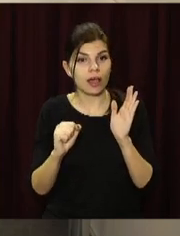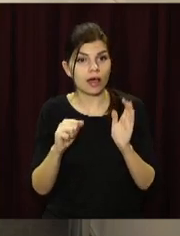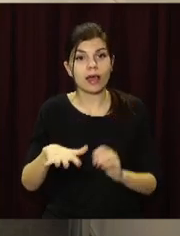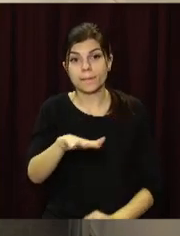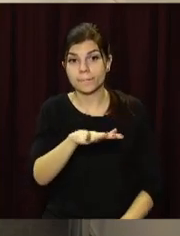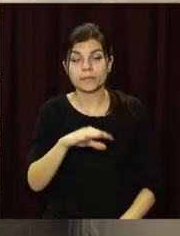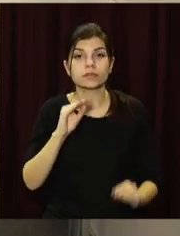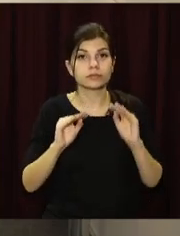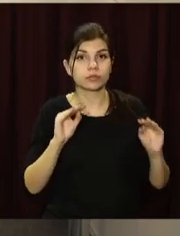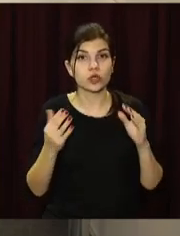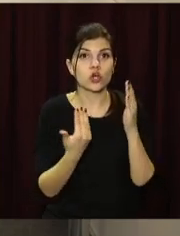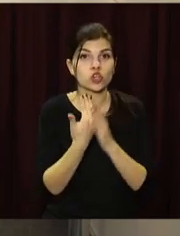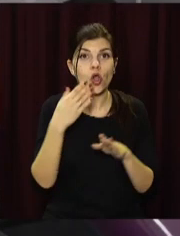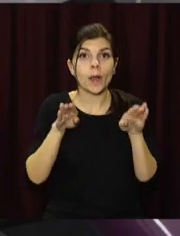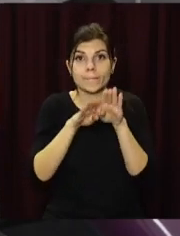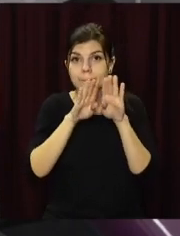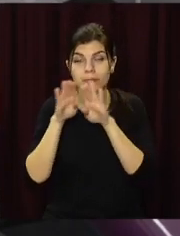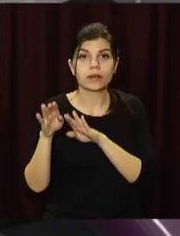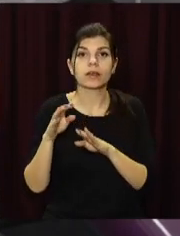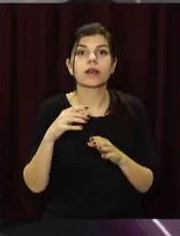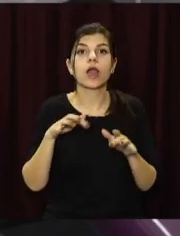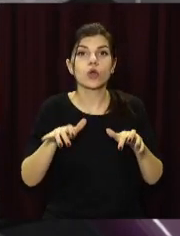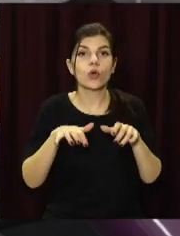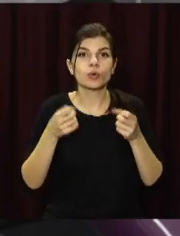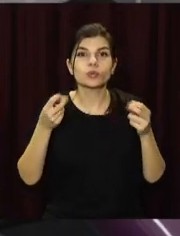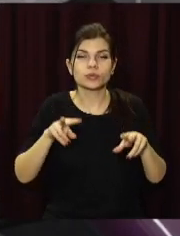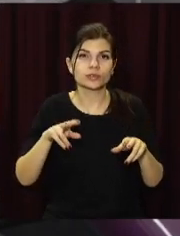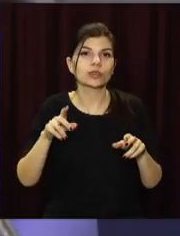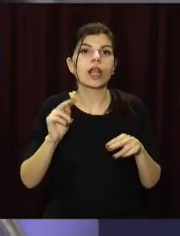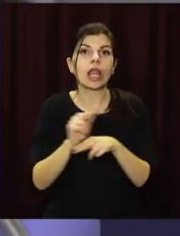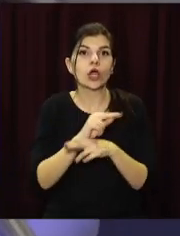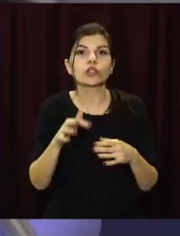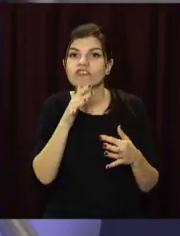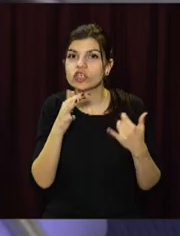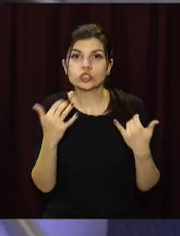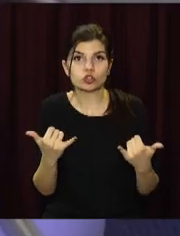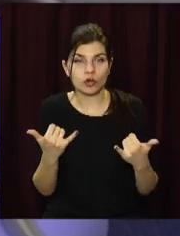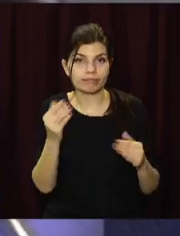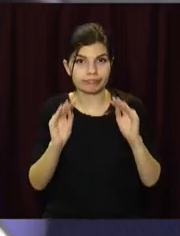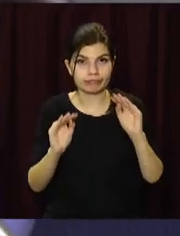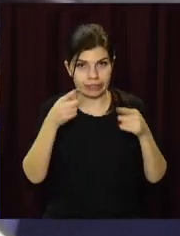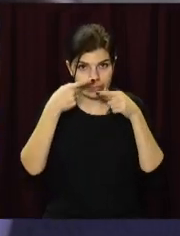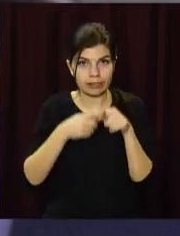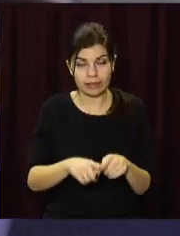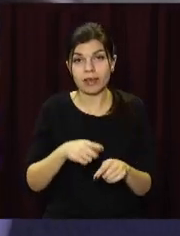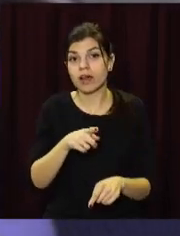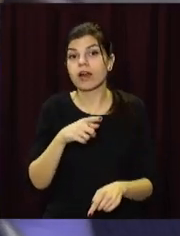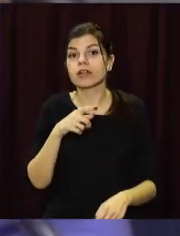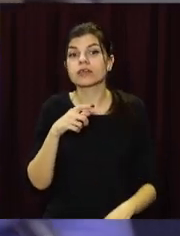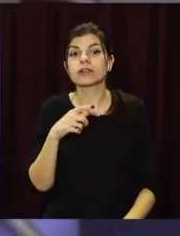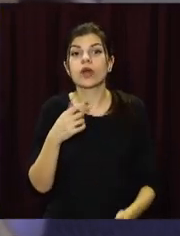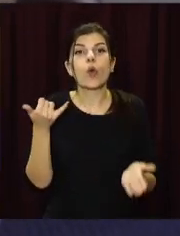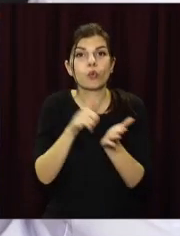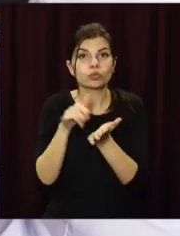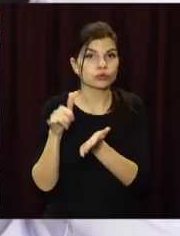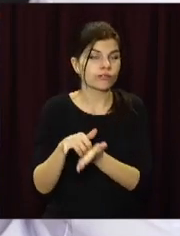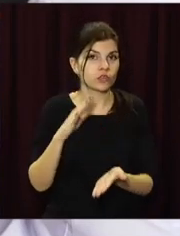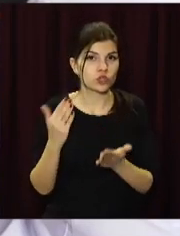Приміщення облаштували новими меблями, комп'ютерною технікою та сучасною лікувальною апаратурою. Тут надсучасні стоматологічні